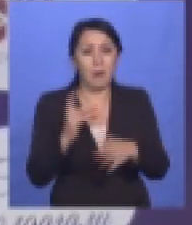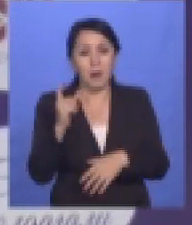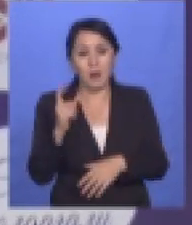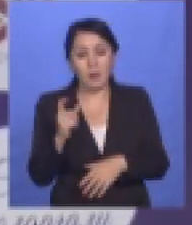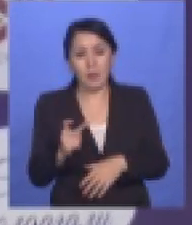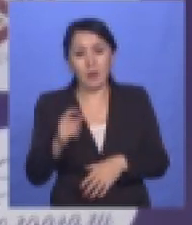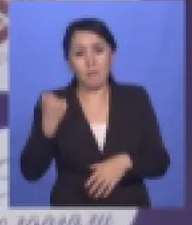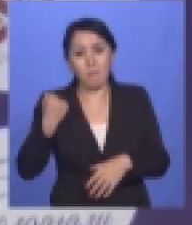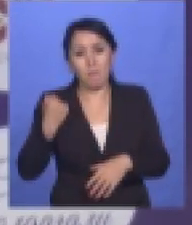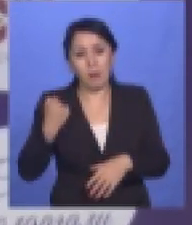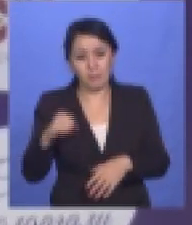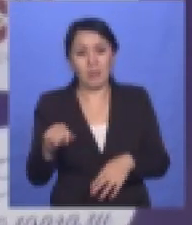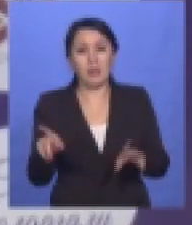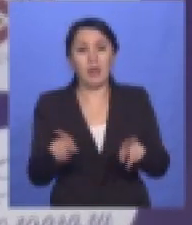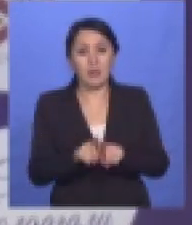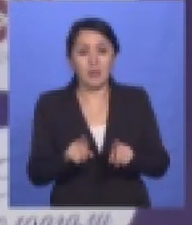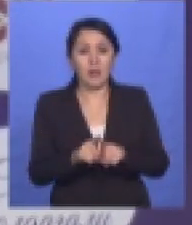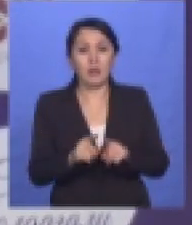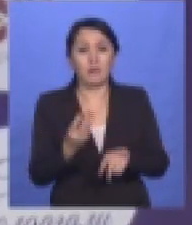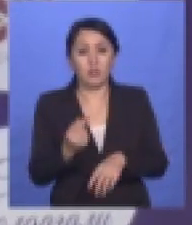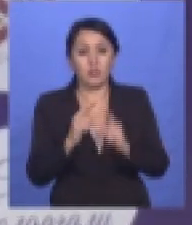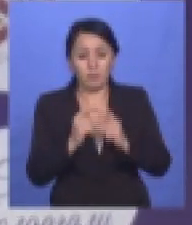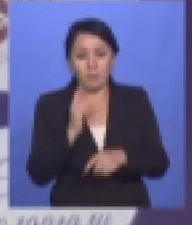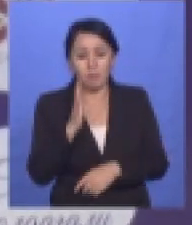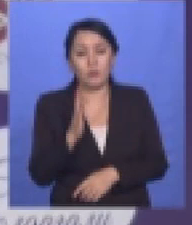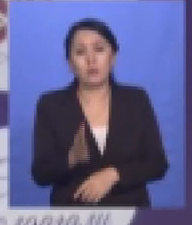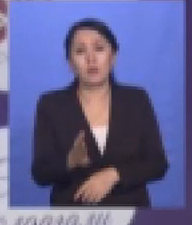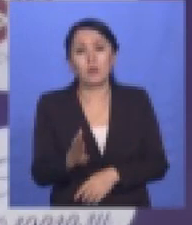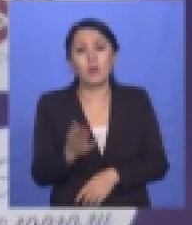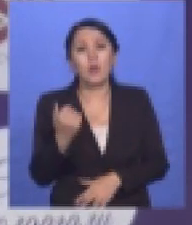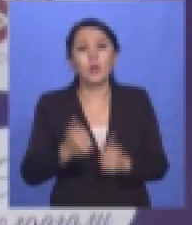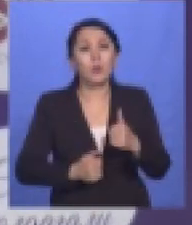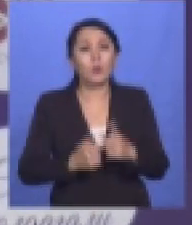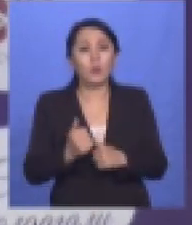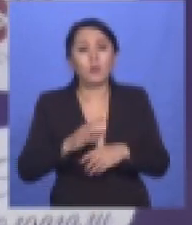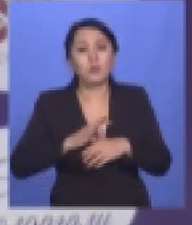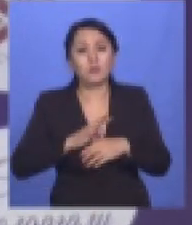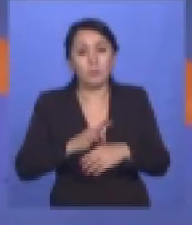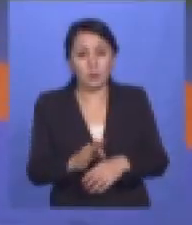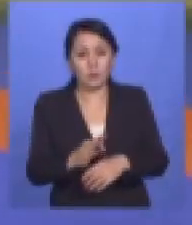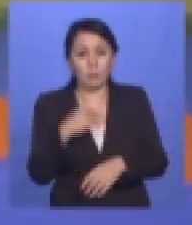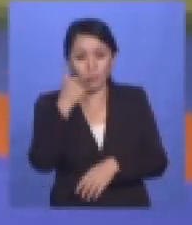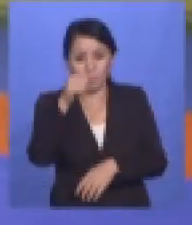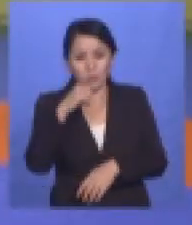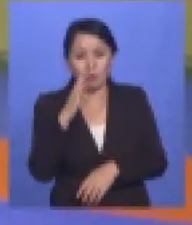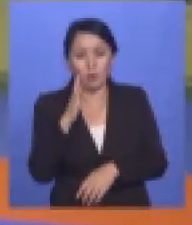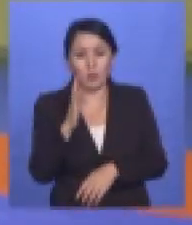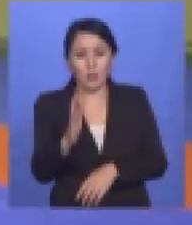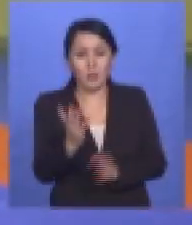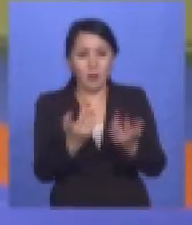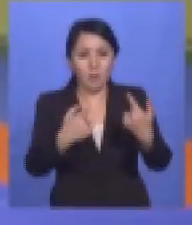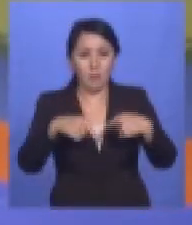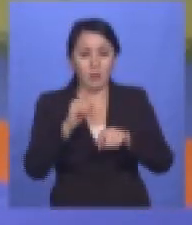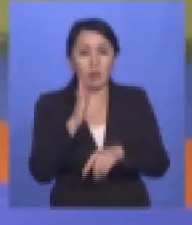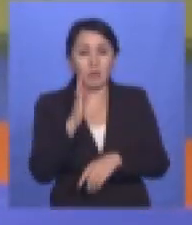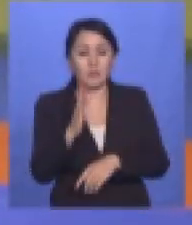жеңімпаз палуанның бапкеріне сыйақылар беріледі. Осындай турниріміз жалғасын табуға тілектеспін. Ұйымдастырушылар